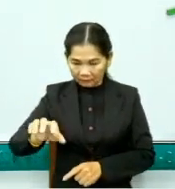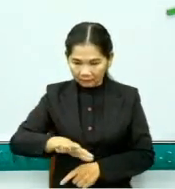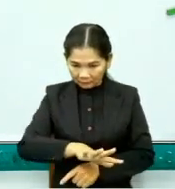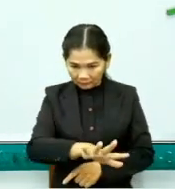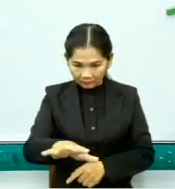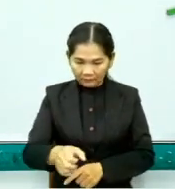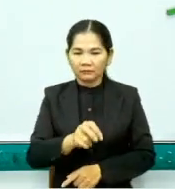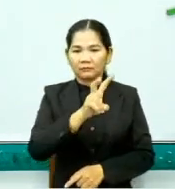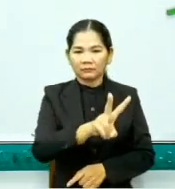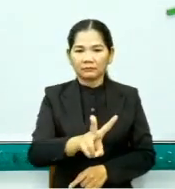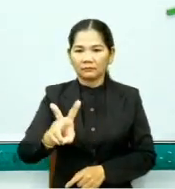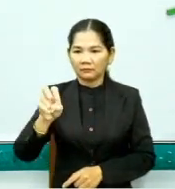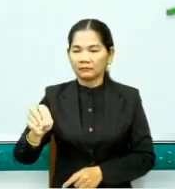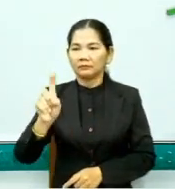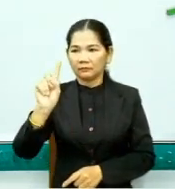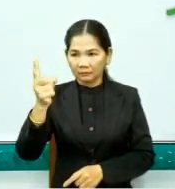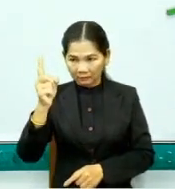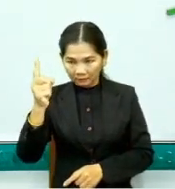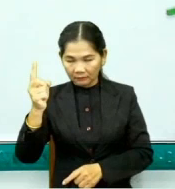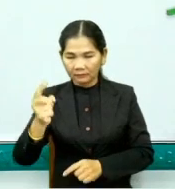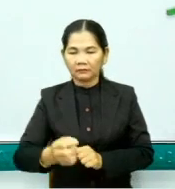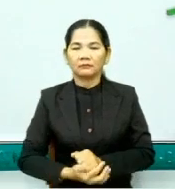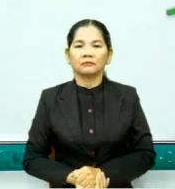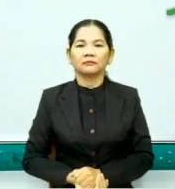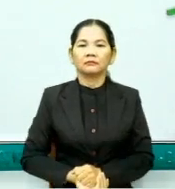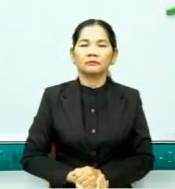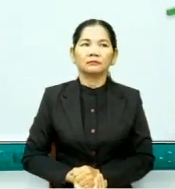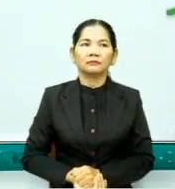Chnam bí bôn đọc mùi.